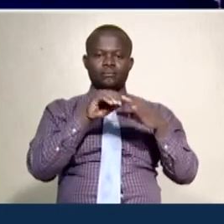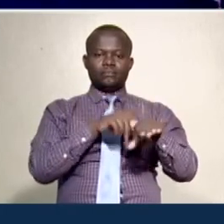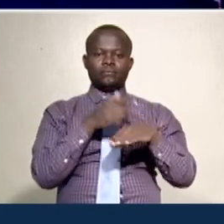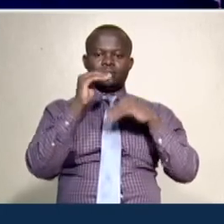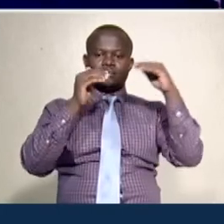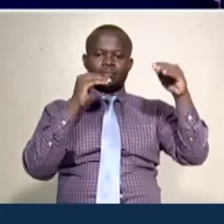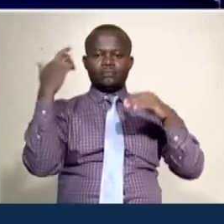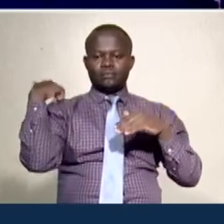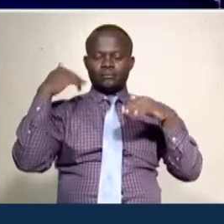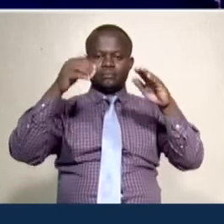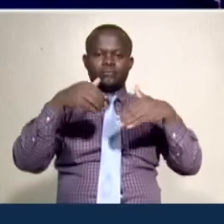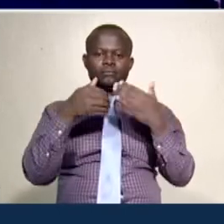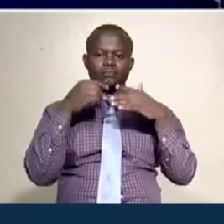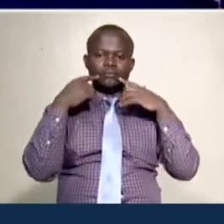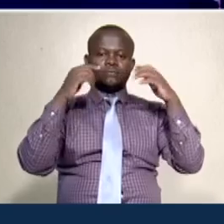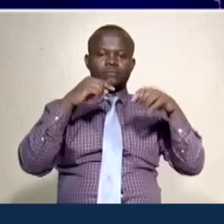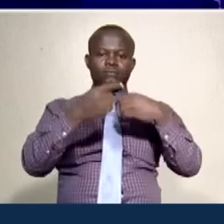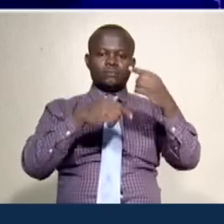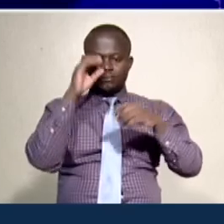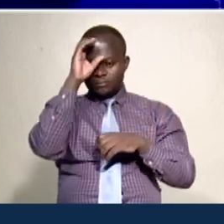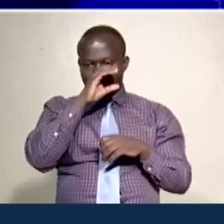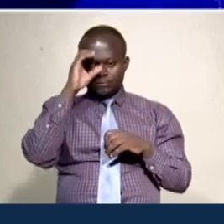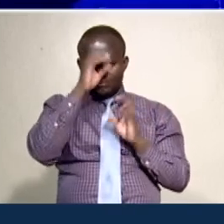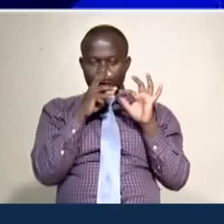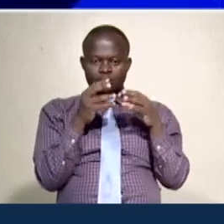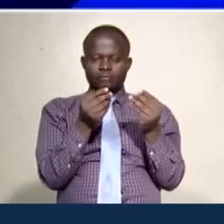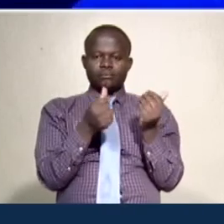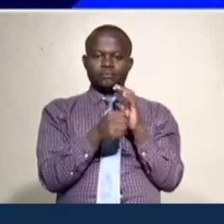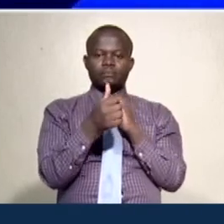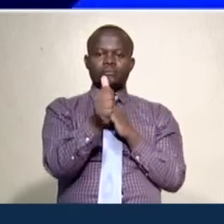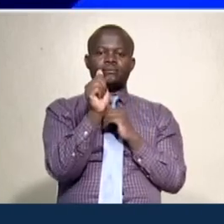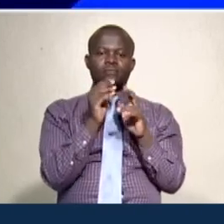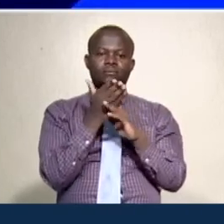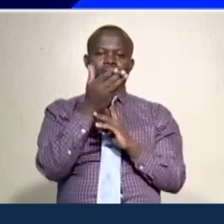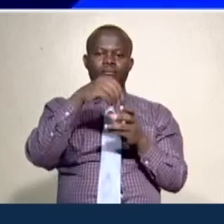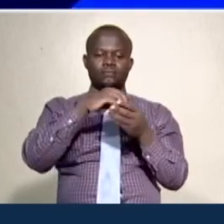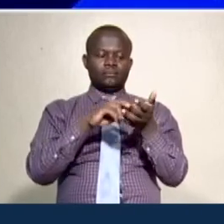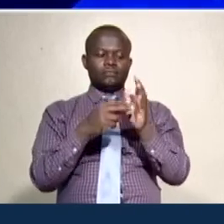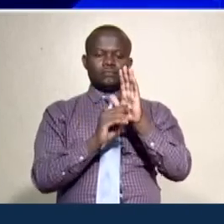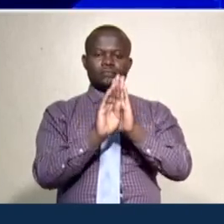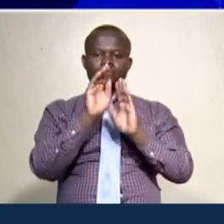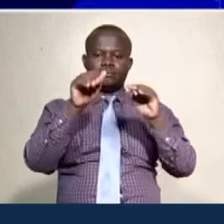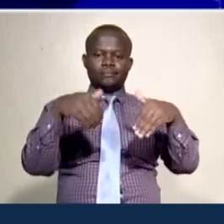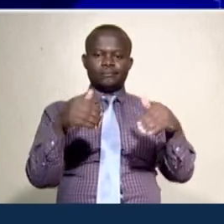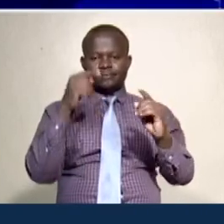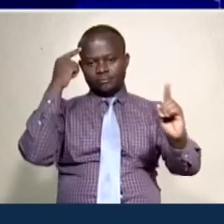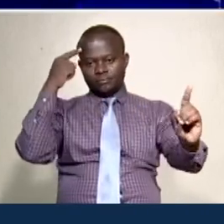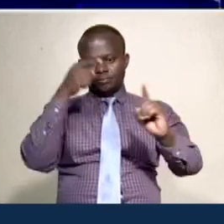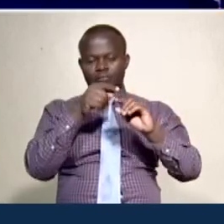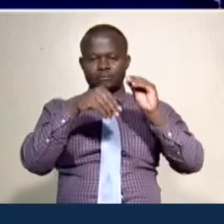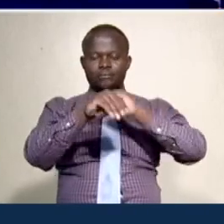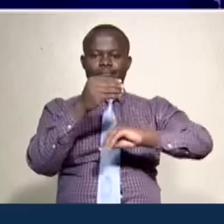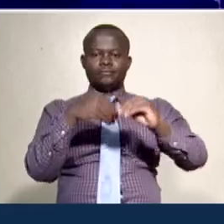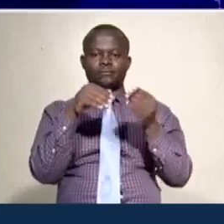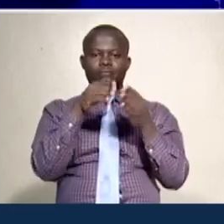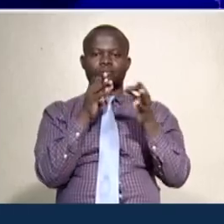inzego zishinzwe ubuhinzi zivuga ko hakomeje gushaka ibisubizo by'ibyo bibazo binyuze mu mishinga yo guteza imbere ubuhinzi bugamije ubucuruzi